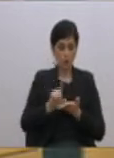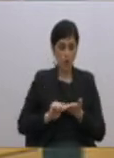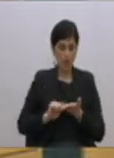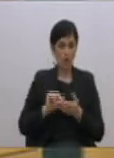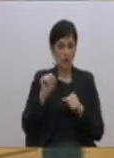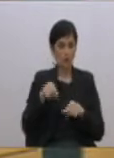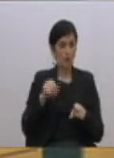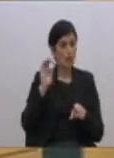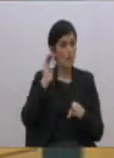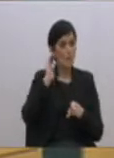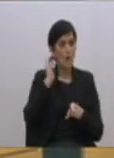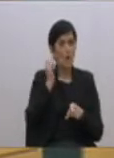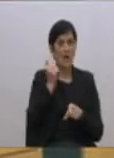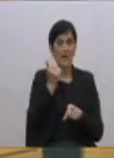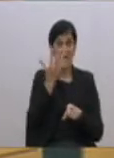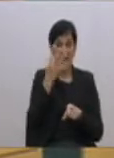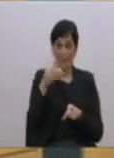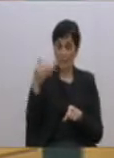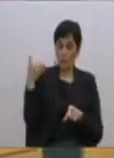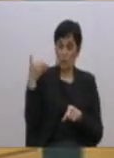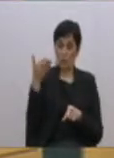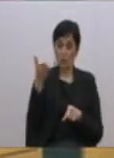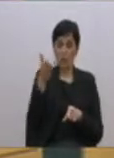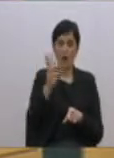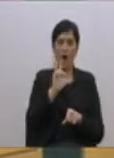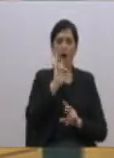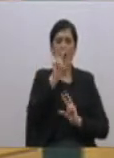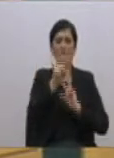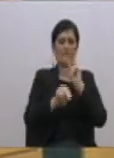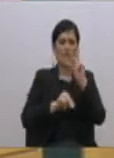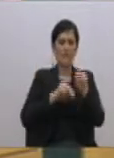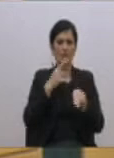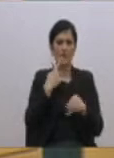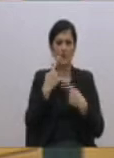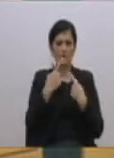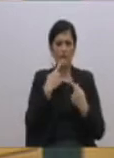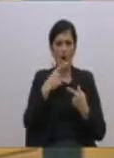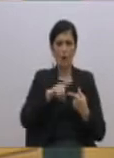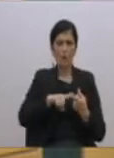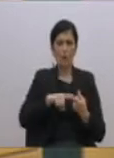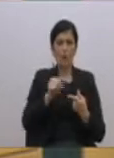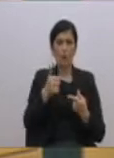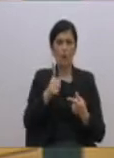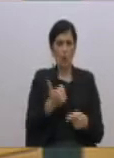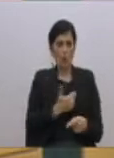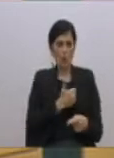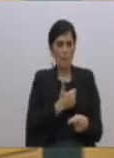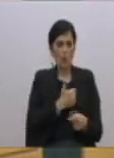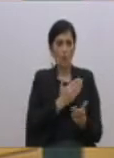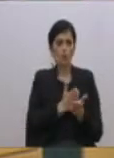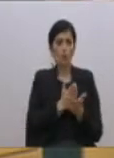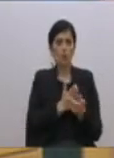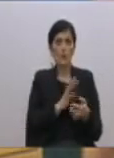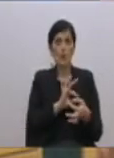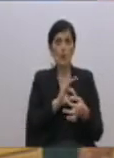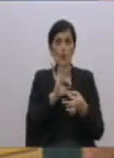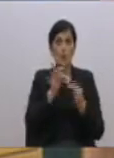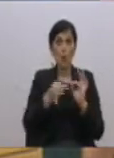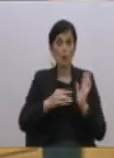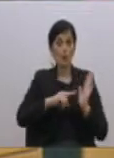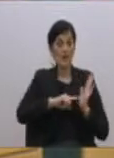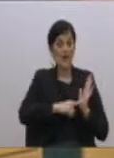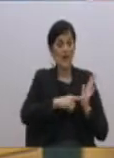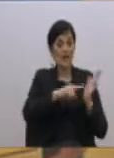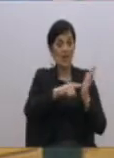სულ რამდენიმე წუთის წინ რო გვესაუბრებოდნენ აქ პათეტიკურად იმასთან დაკავშირებით, რომ თურმე როგორ მონდომებულები არიან, რომ კონკრეტულ ლოკალურ